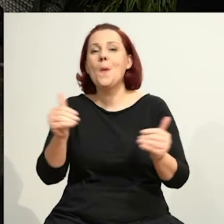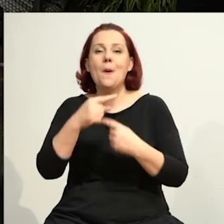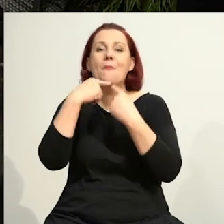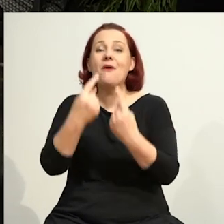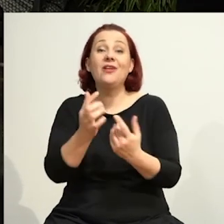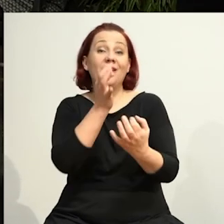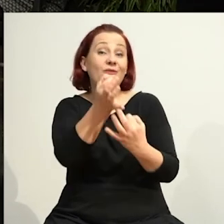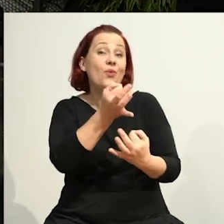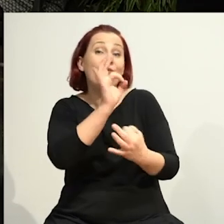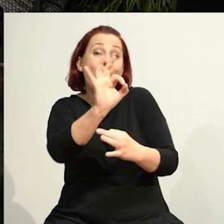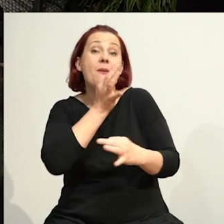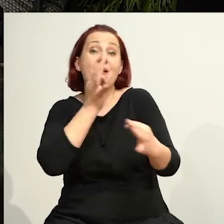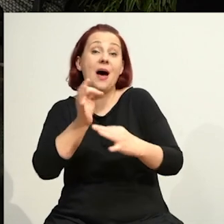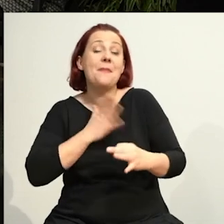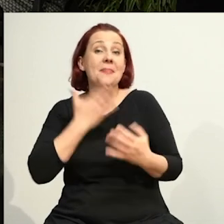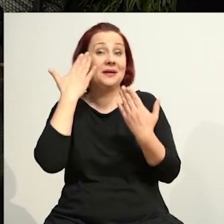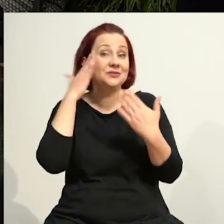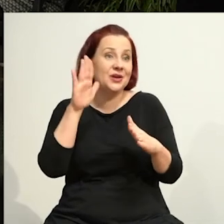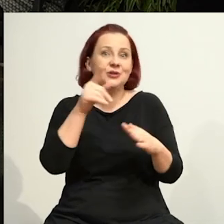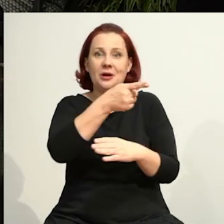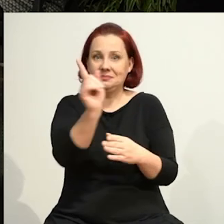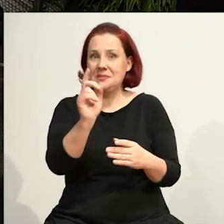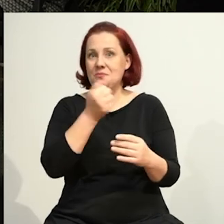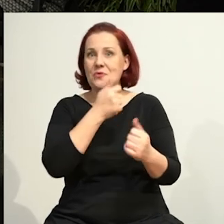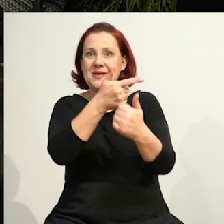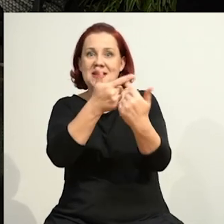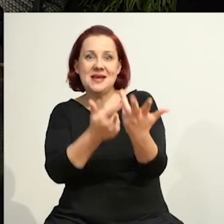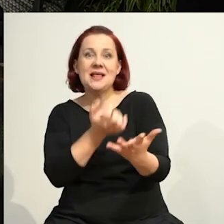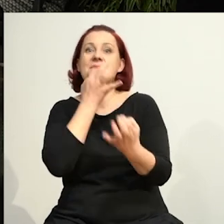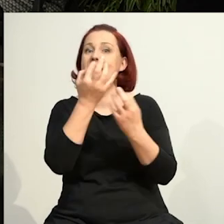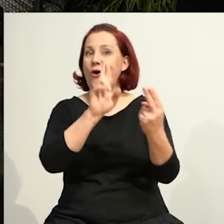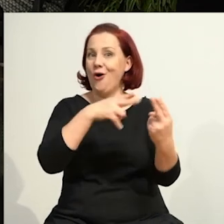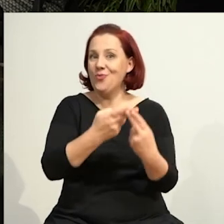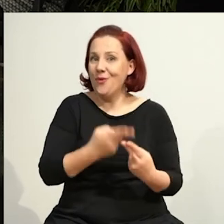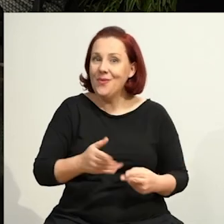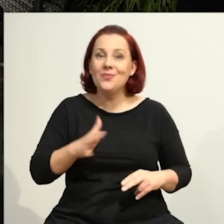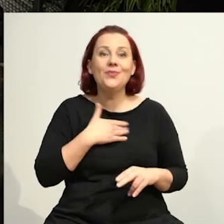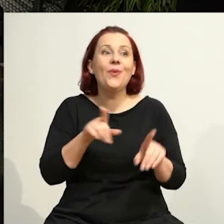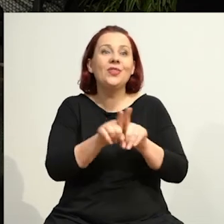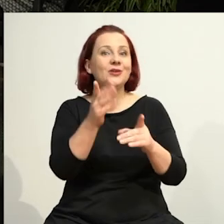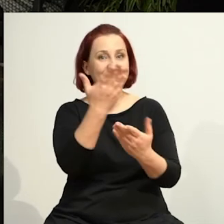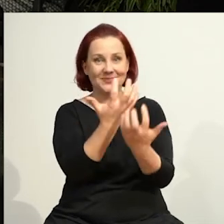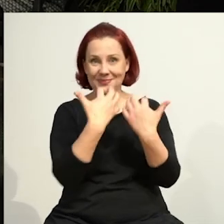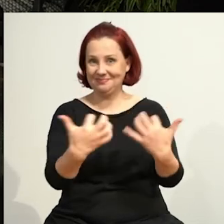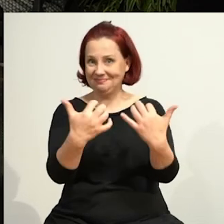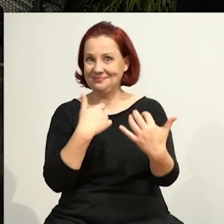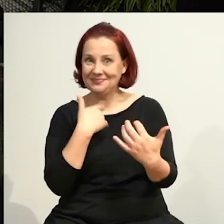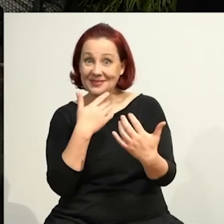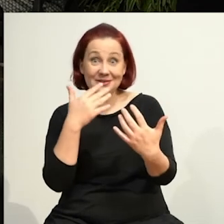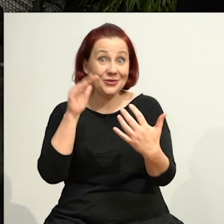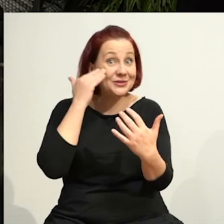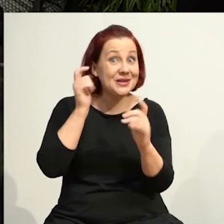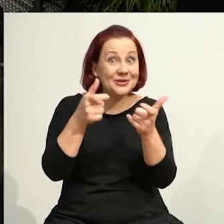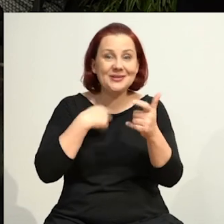państwa pytania, ale mam nadzieję, że my odpowiedzieliśmy na co najmniej kilka pytań i że nasza publiczność dowiedziała się czegoś i jest zachęcona do